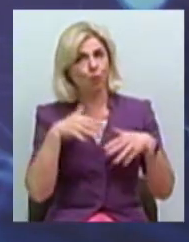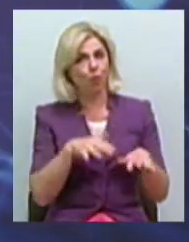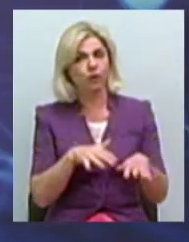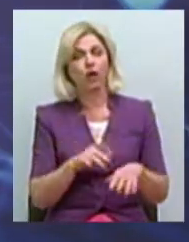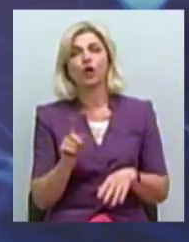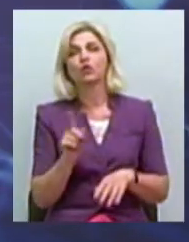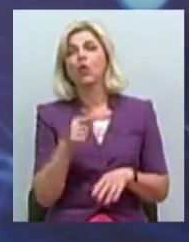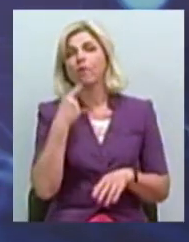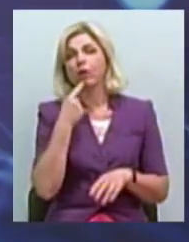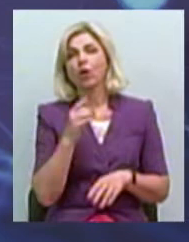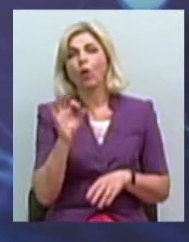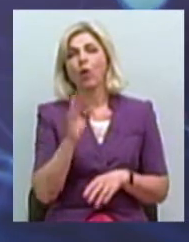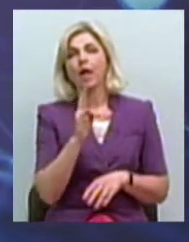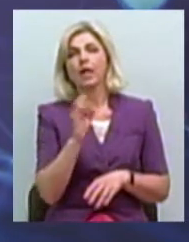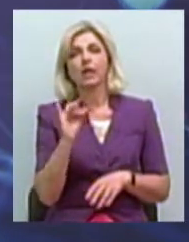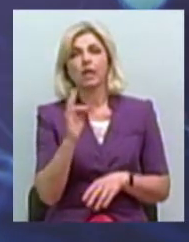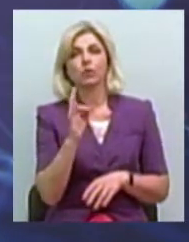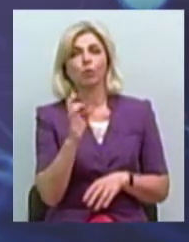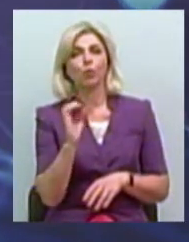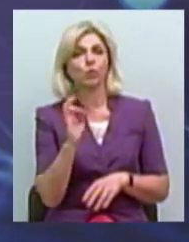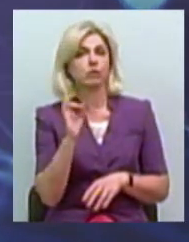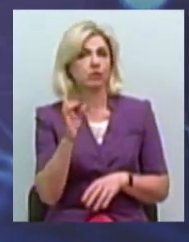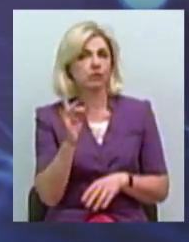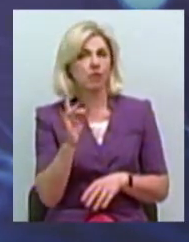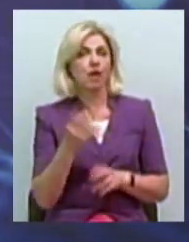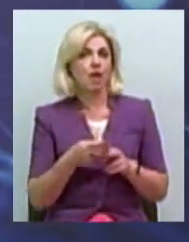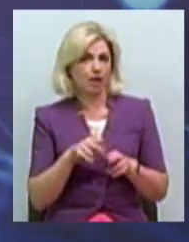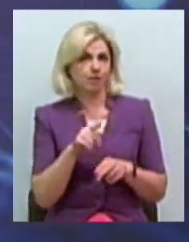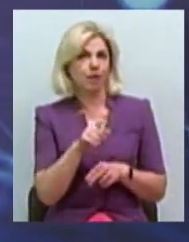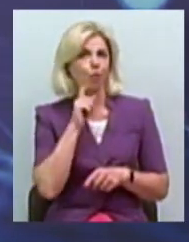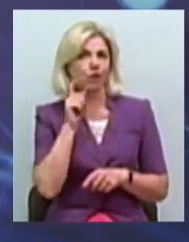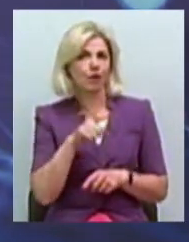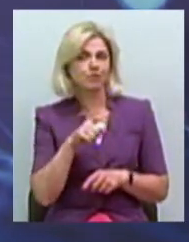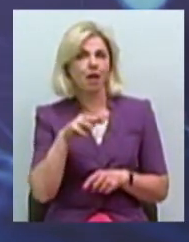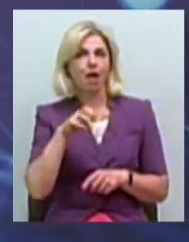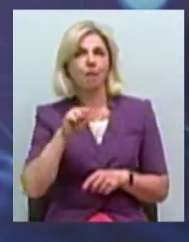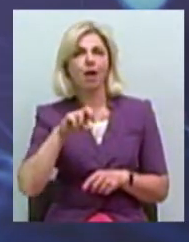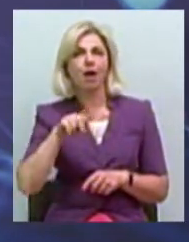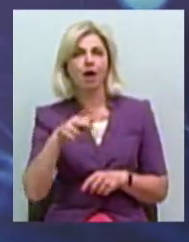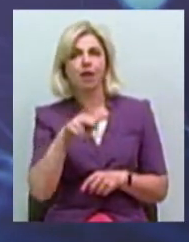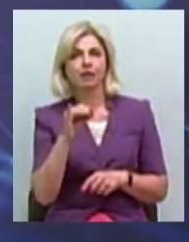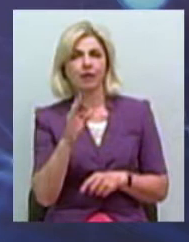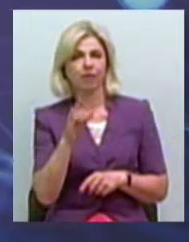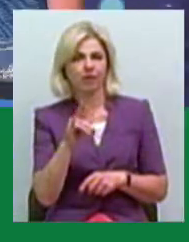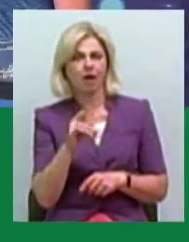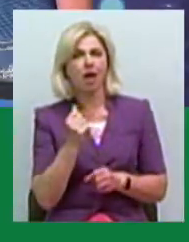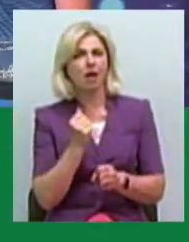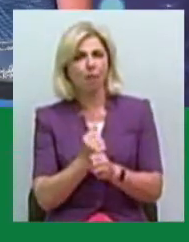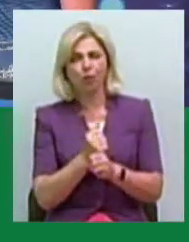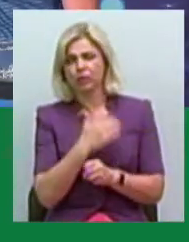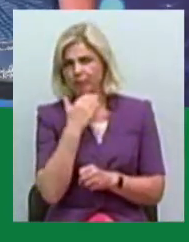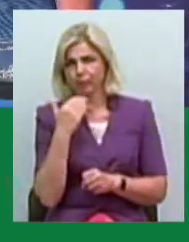тільки говорити про Кінбурзьку косу, яку говорять там українські Мальдіви. Тобто роботи в нас як не початий край. А от саме